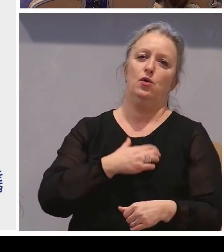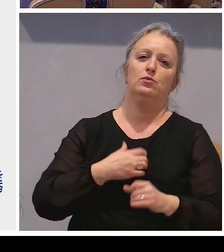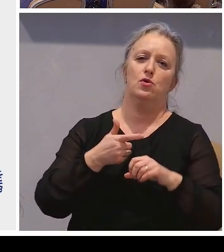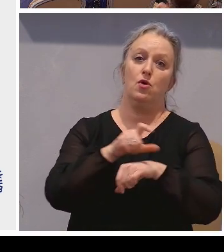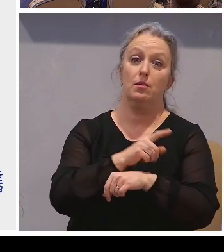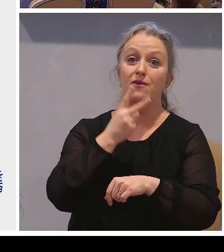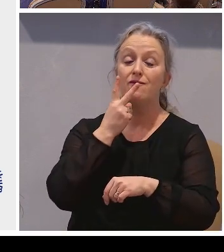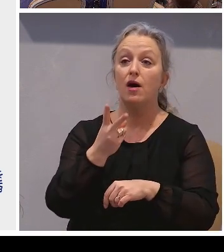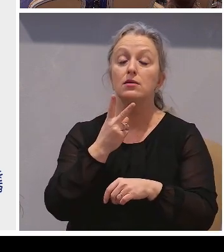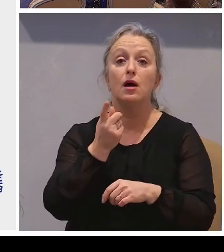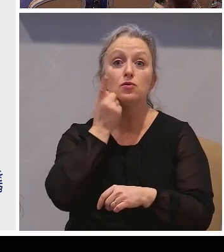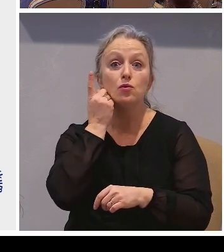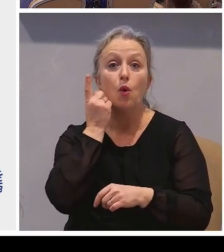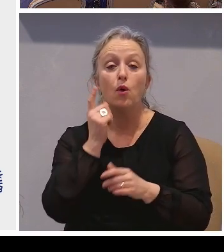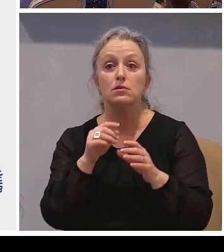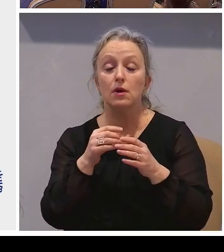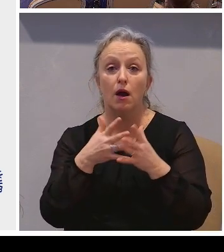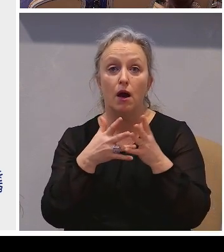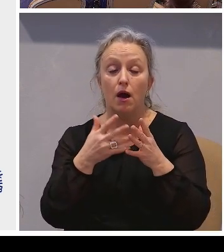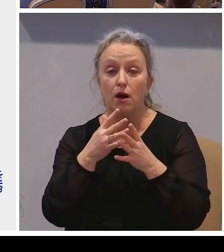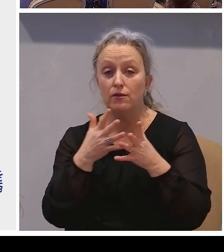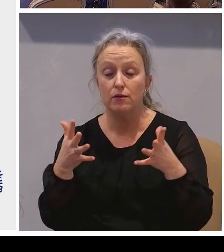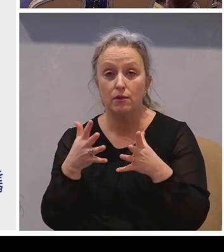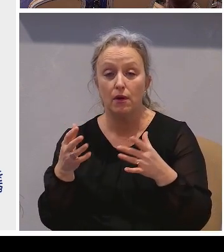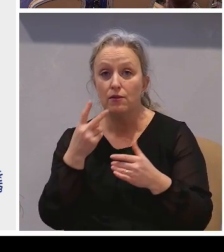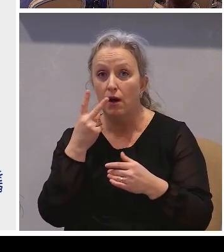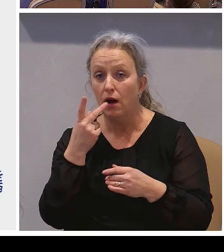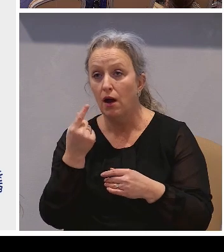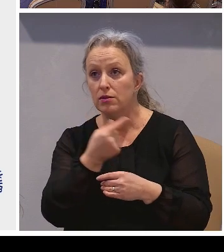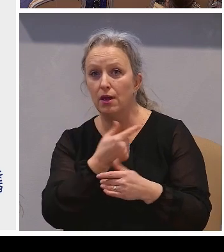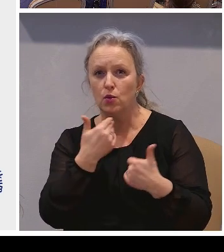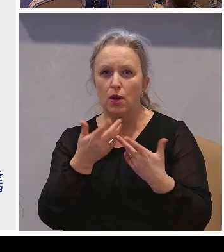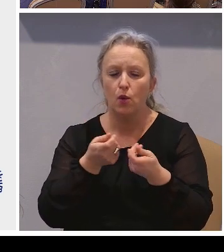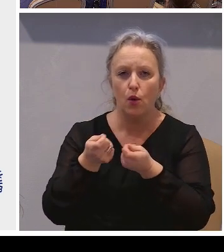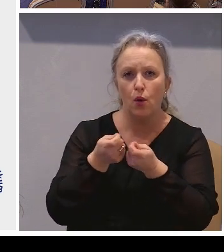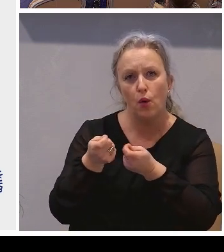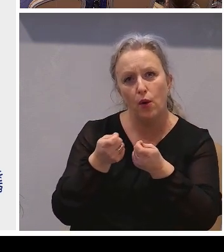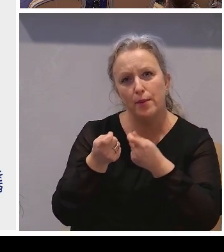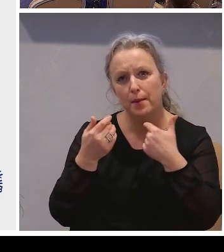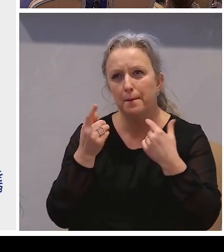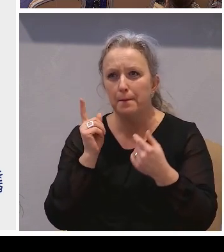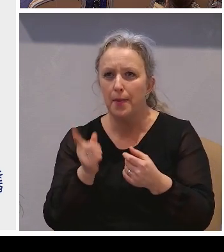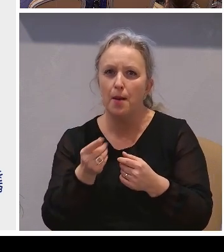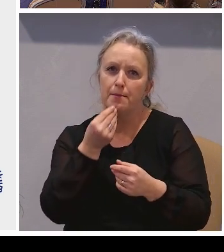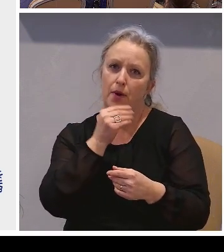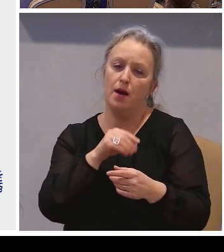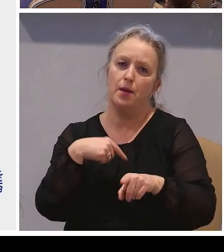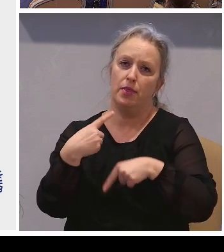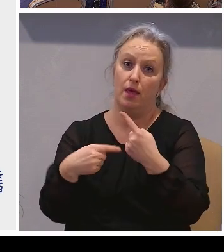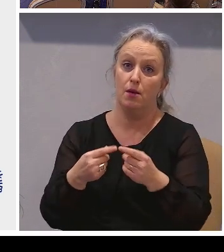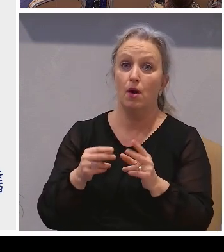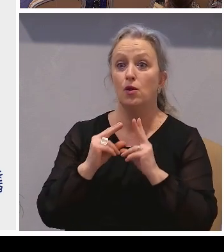mardi role hulka of siin, the et siin family on is hästi slightly tähtis selline, meil reduced. peaks kuidagi see koordineerimine paremini käima. Tunnistan ausalt, et